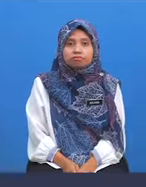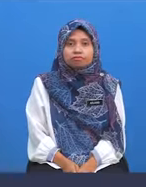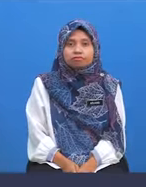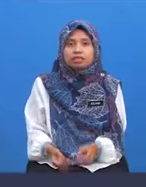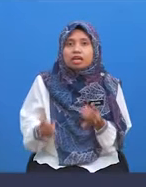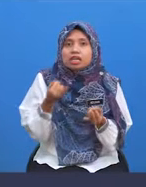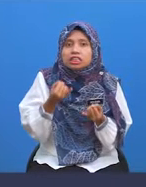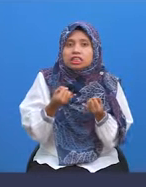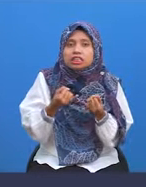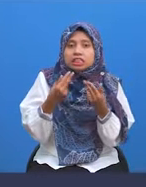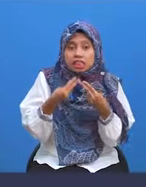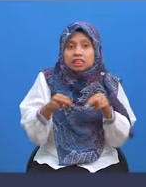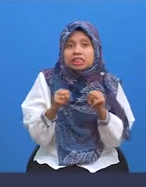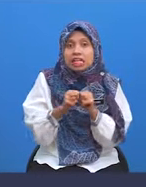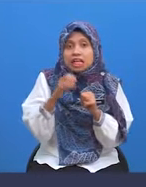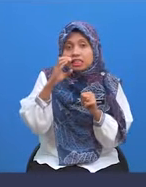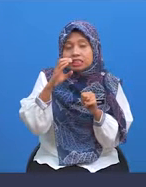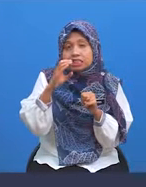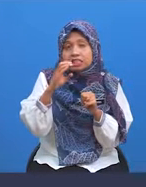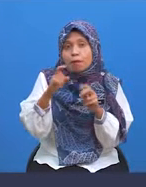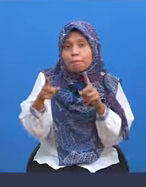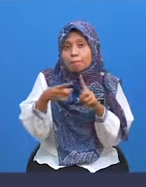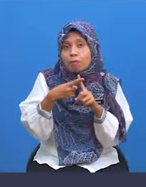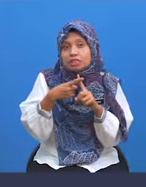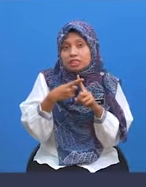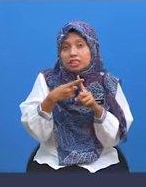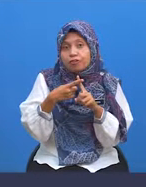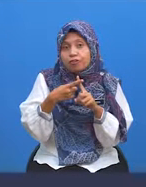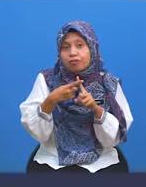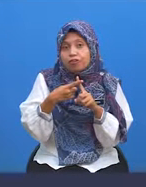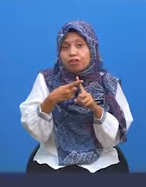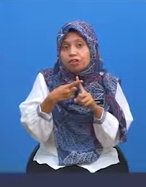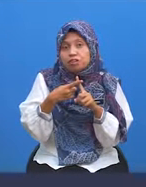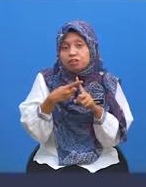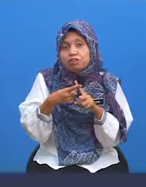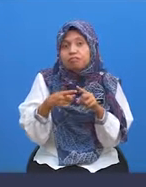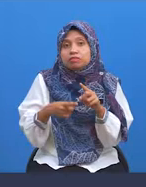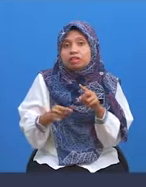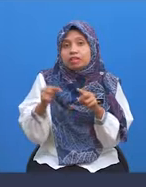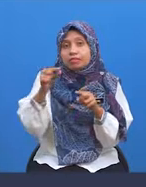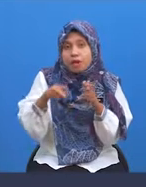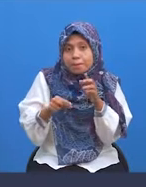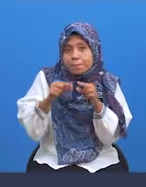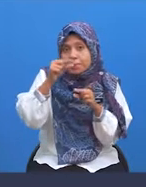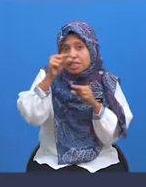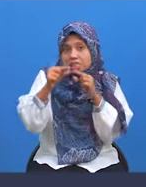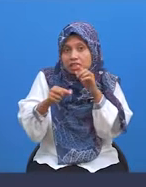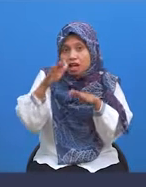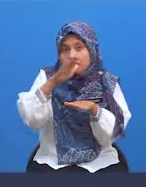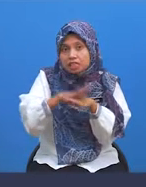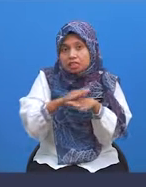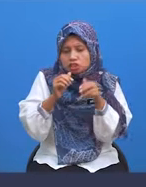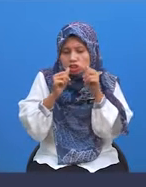Jika nilai C positif, maka keseluruhan graf kita akan bergerak ke atas mengikut nilai